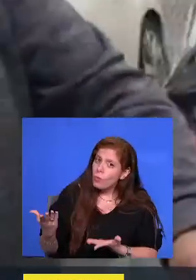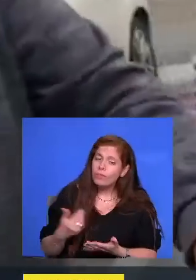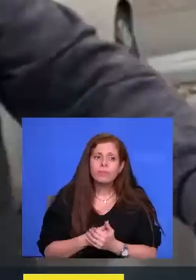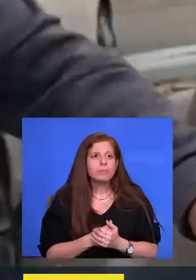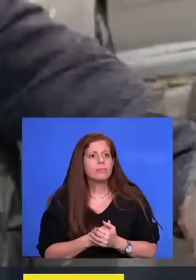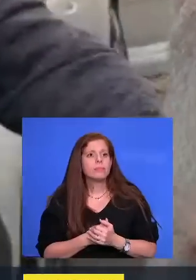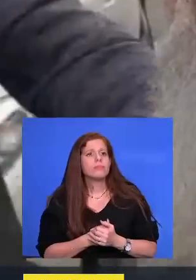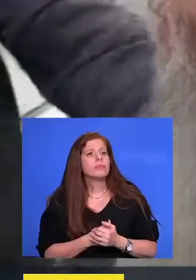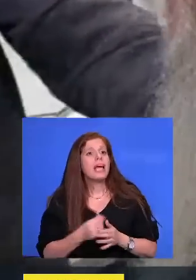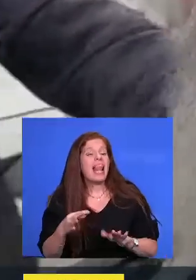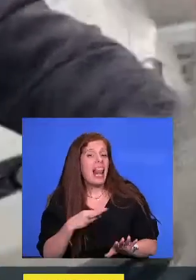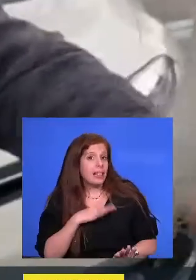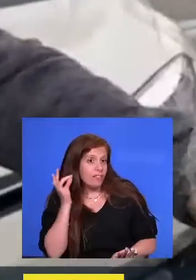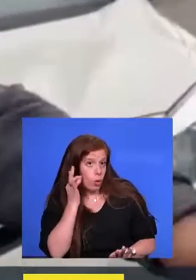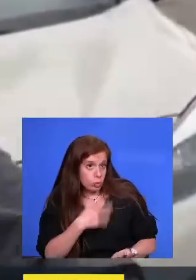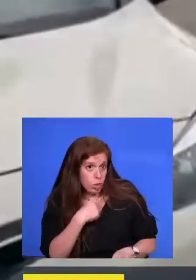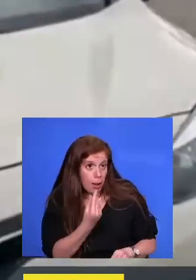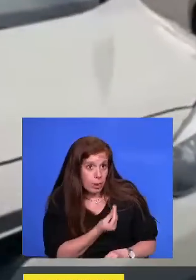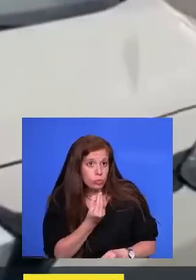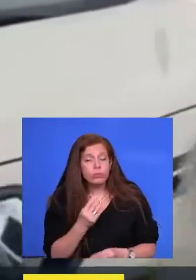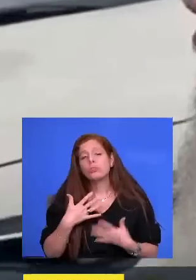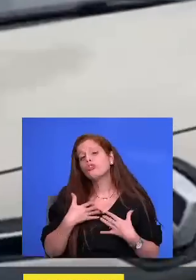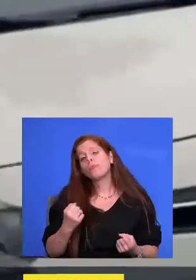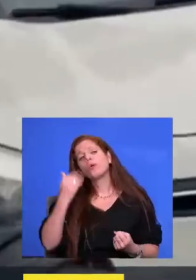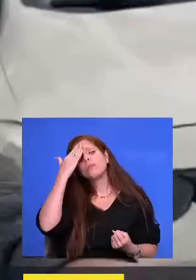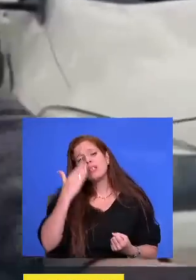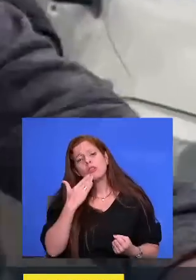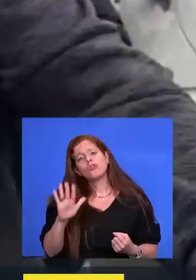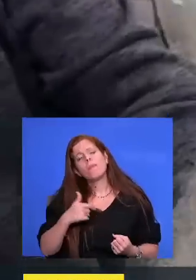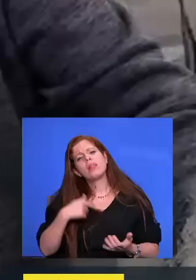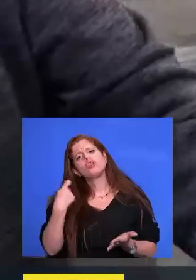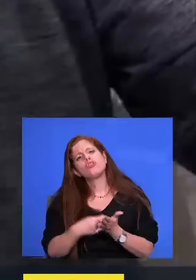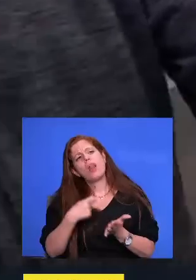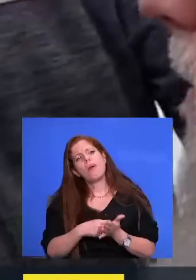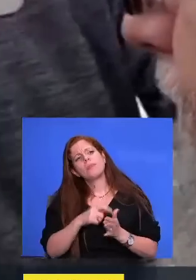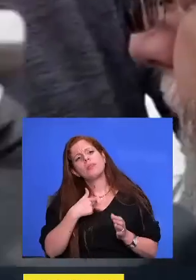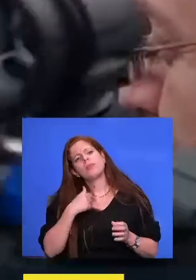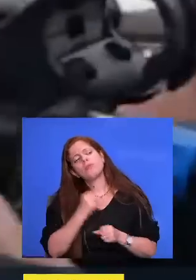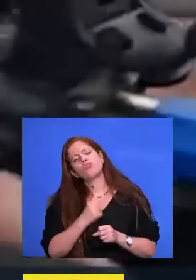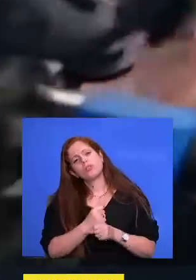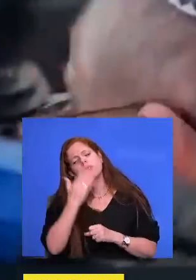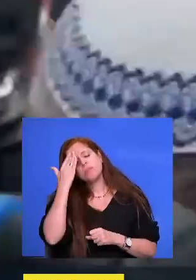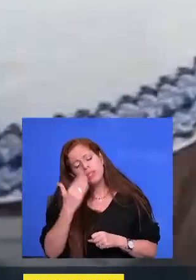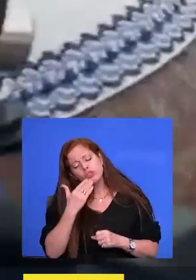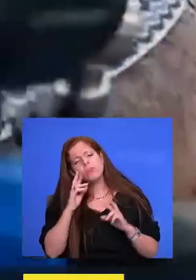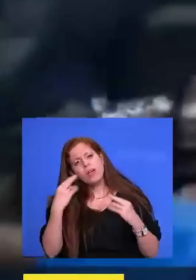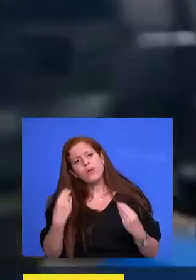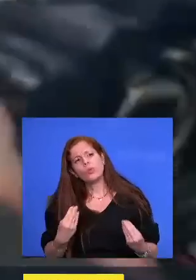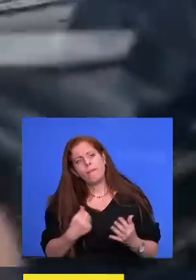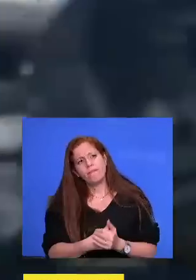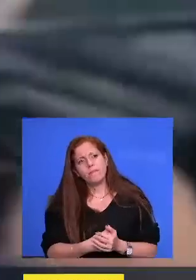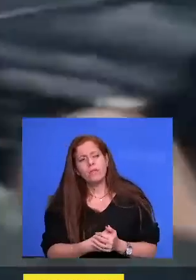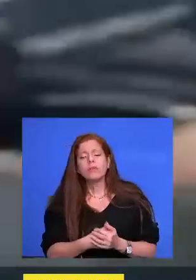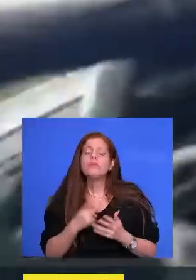הנפגעות מינית, אתה רוצה לומר להן משהו? משהו מאוד, בעזרת השם, אני שלח את כחובי, בעזרת השם, נקבל